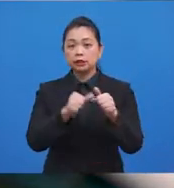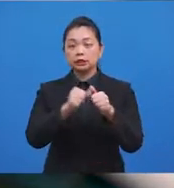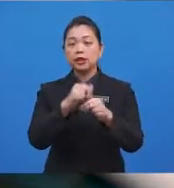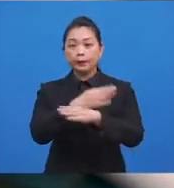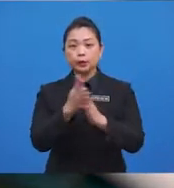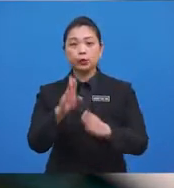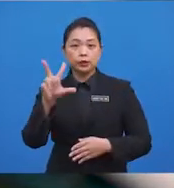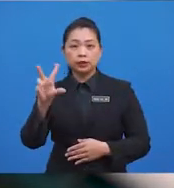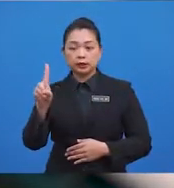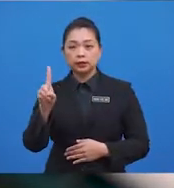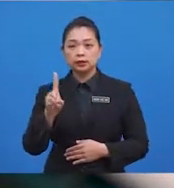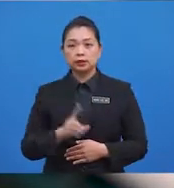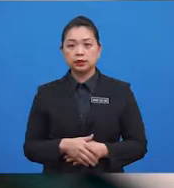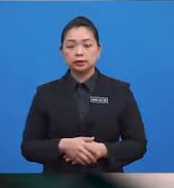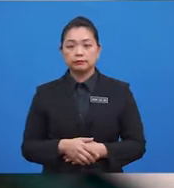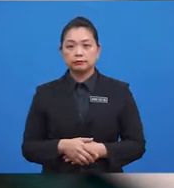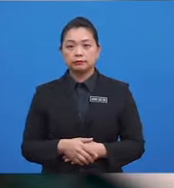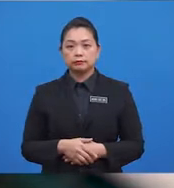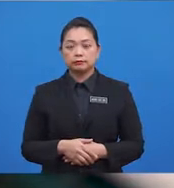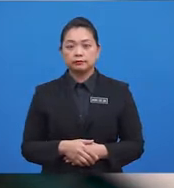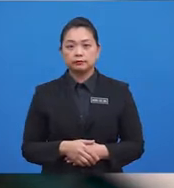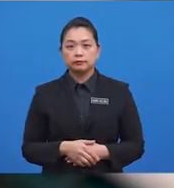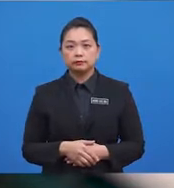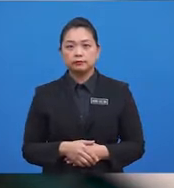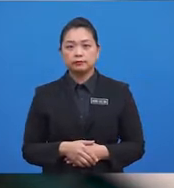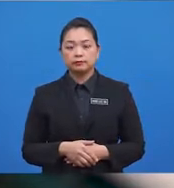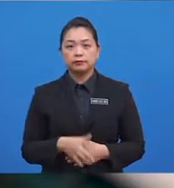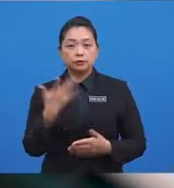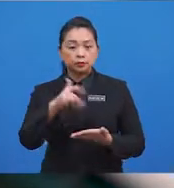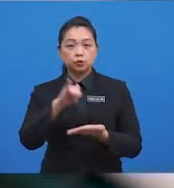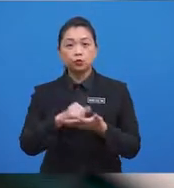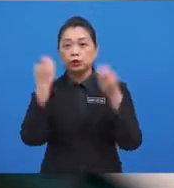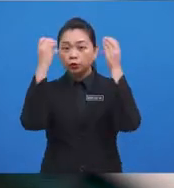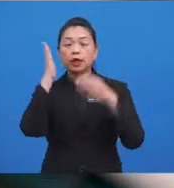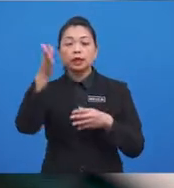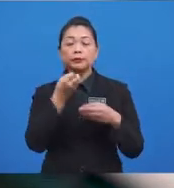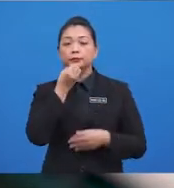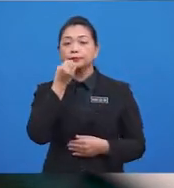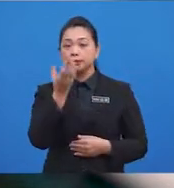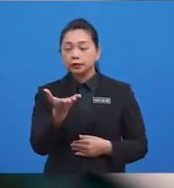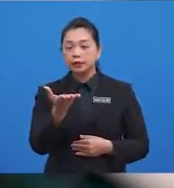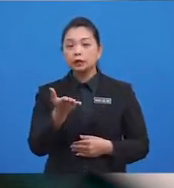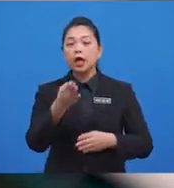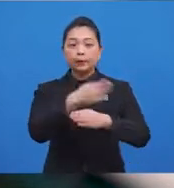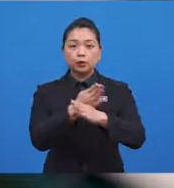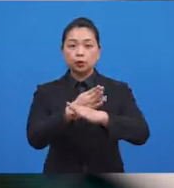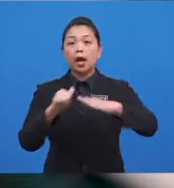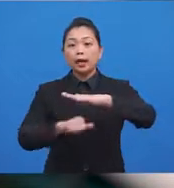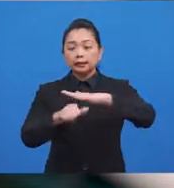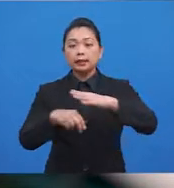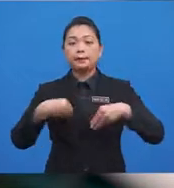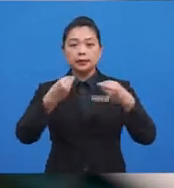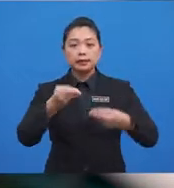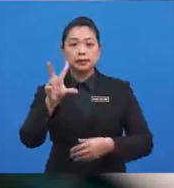3 dimensi. Sebentar lagi, saya akan terangkan lebih terperinci berkenaan dengan bentuk asas bagi bentuk